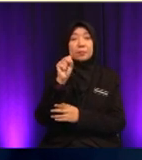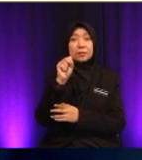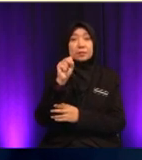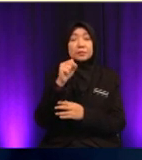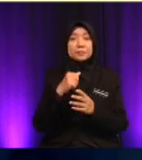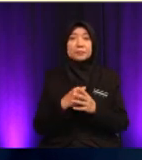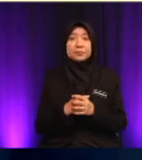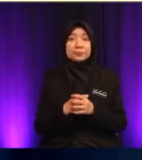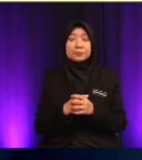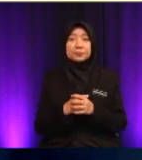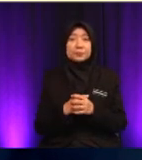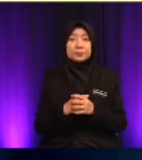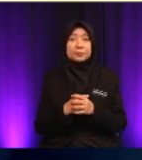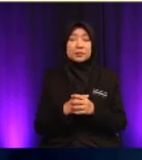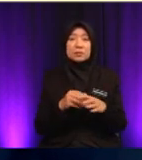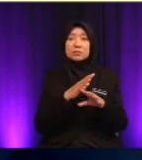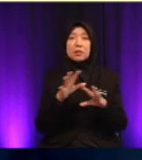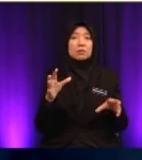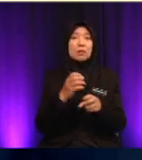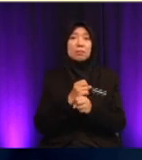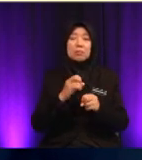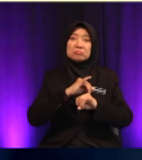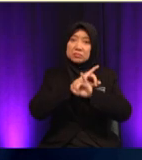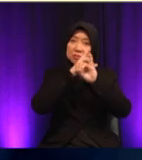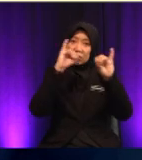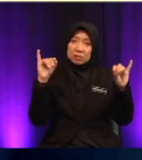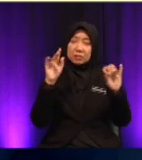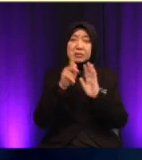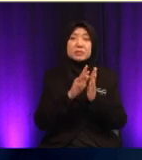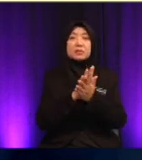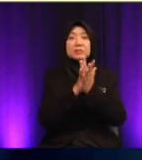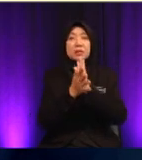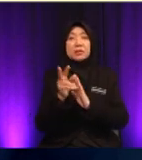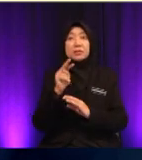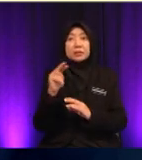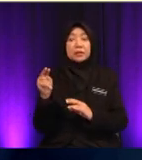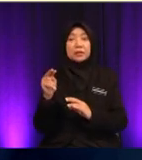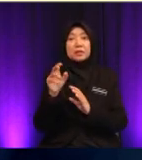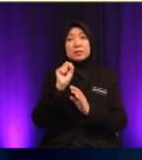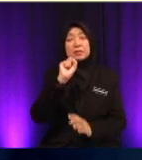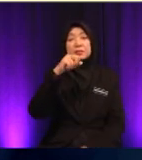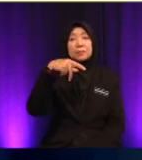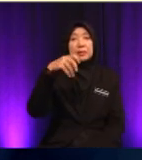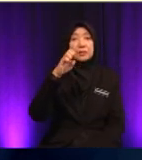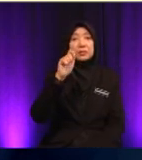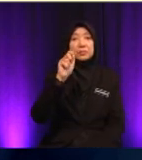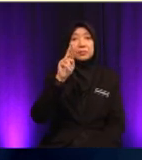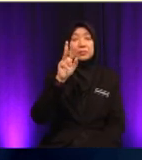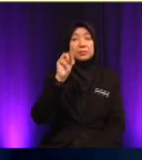duit cilahyang beliau tidak dapat menerangkan kejadian spektrum jasa hitam Oke begitu juga